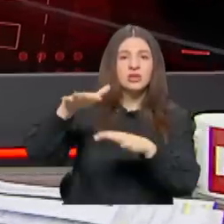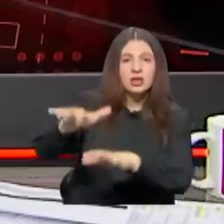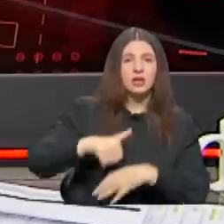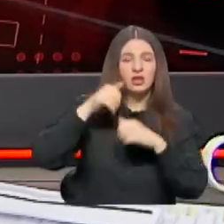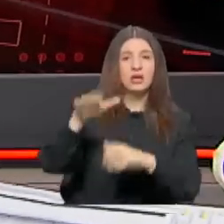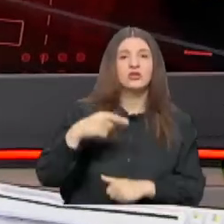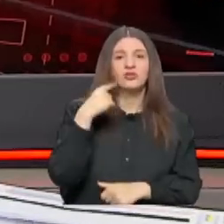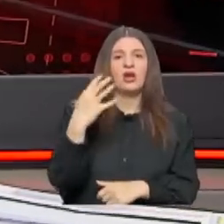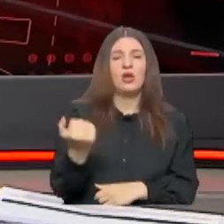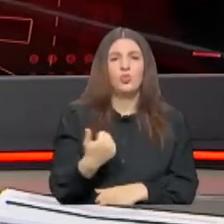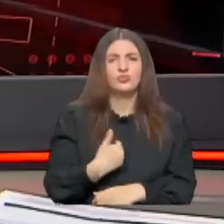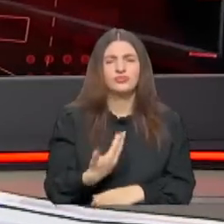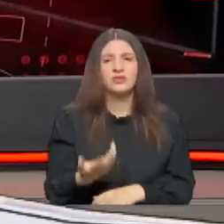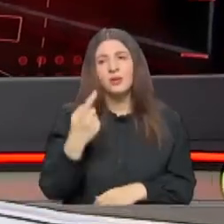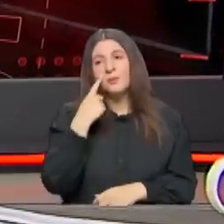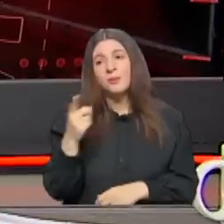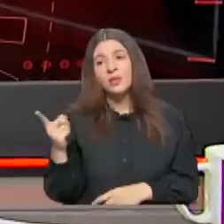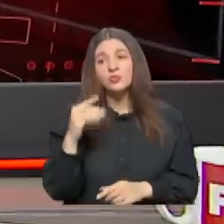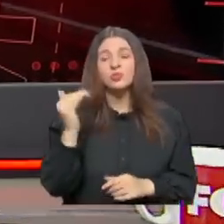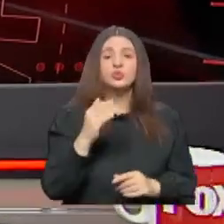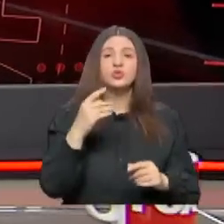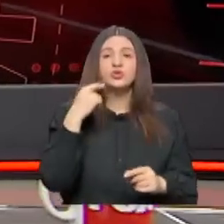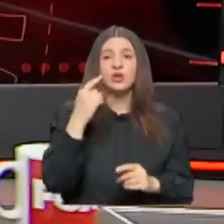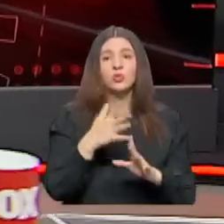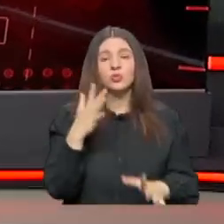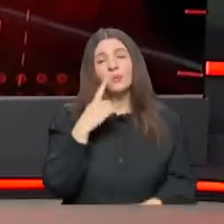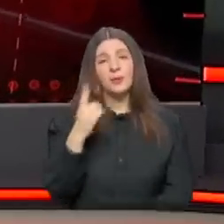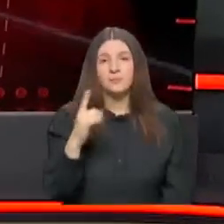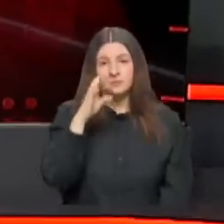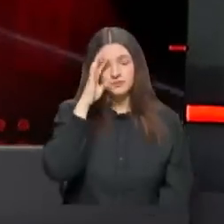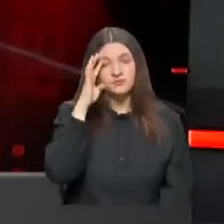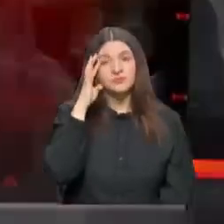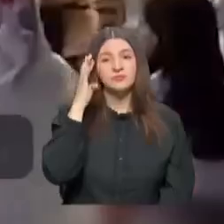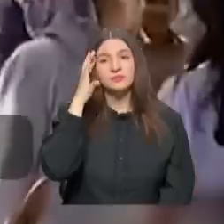şeker kullanıyoruz. Bakalım ucuz şeker kuyruğuna.